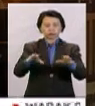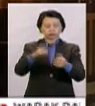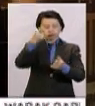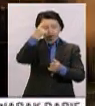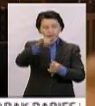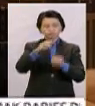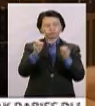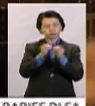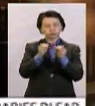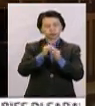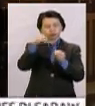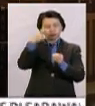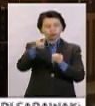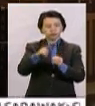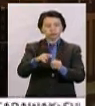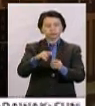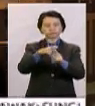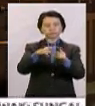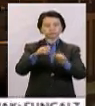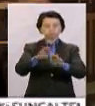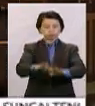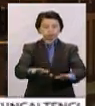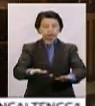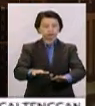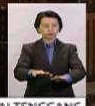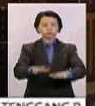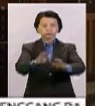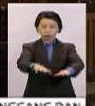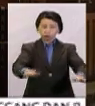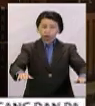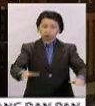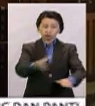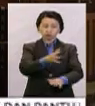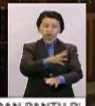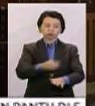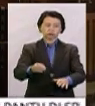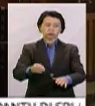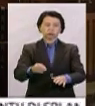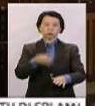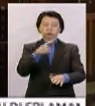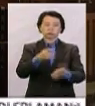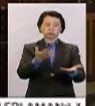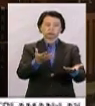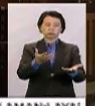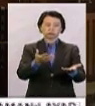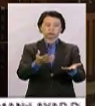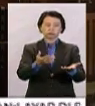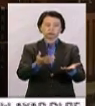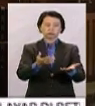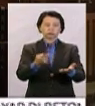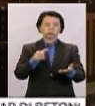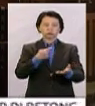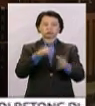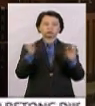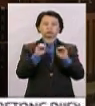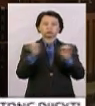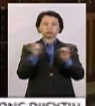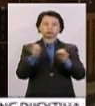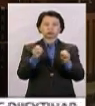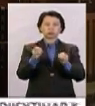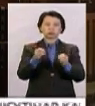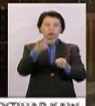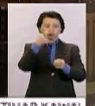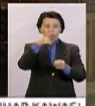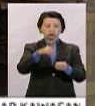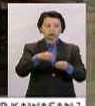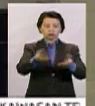our from childhood children and also those youth which we don't have any good social security